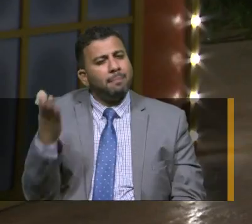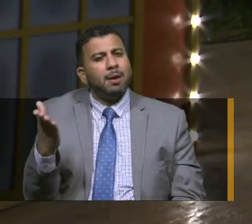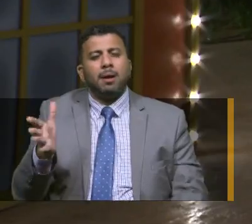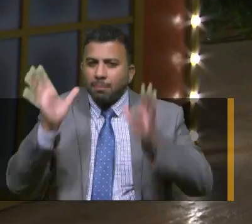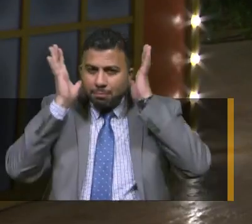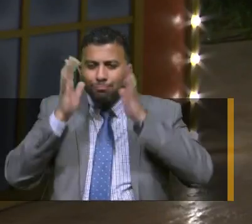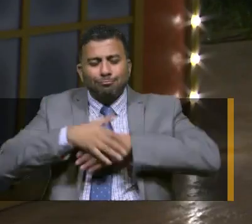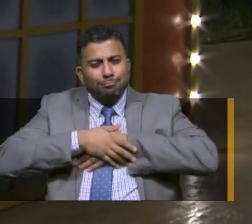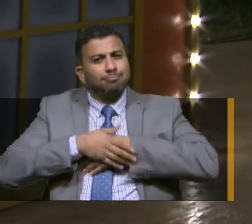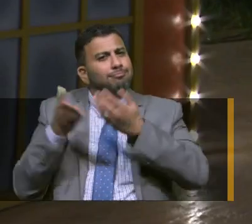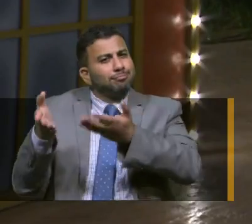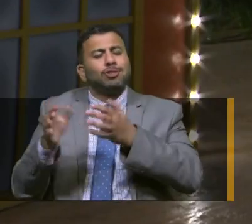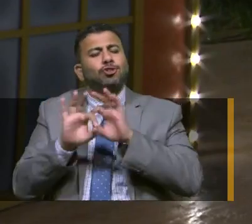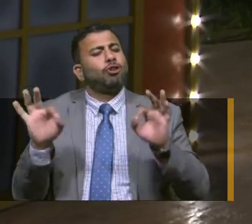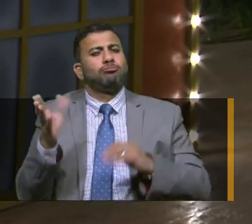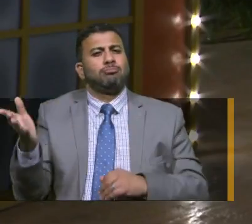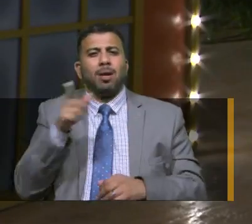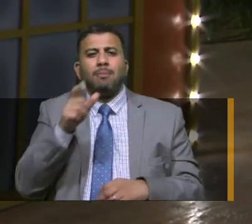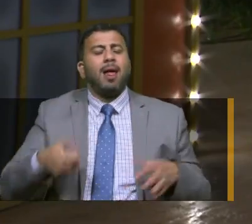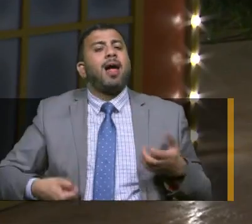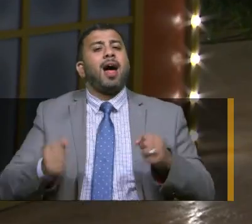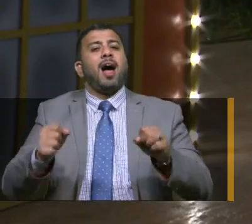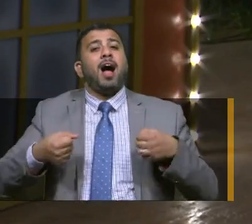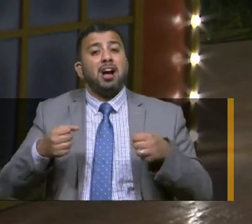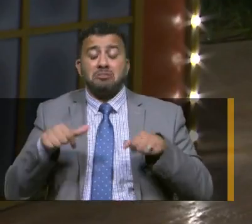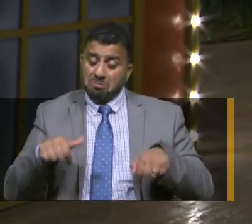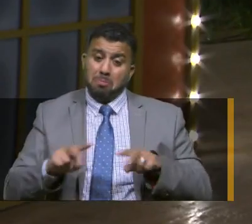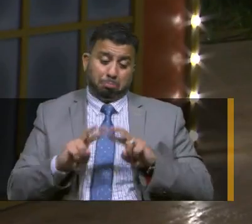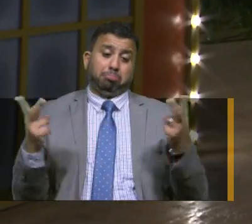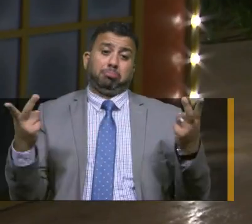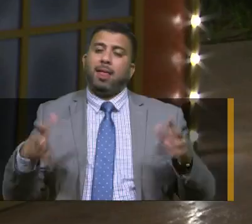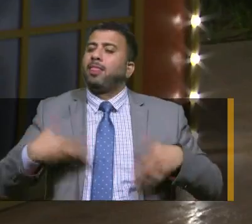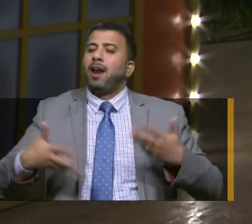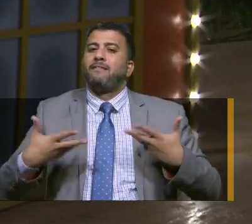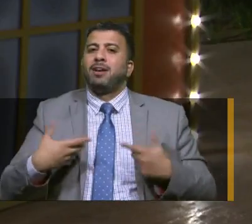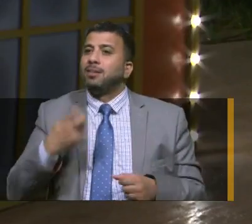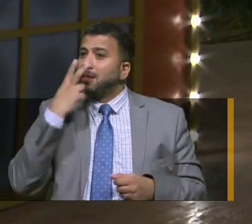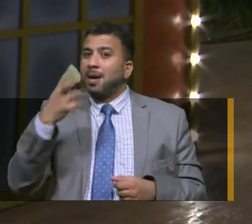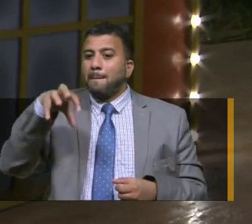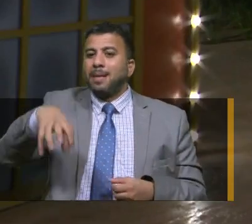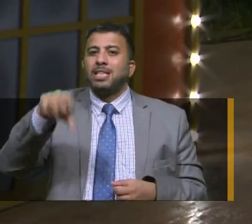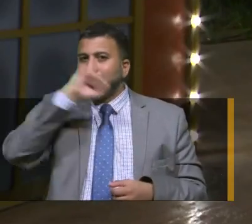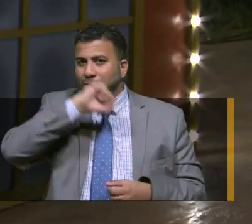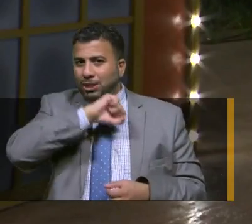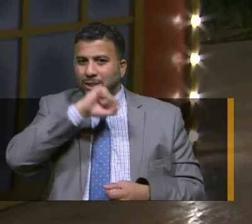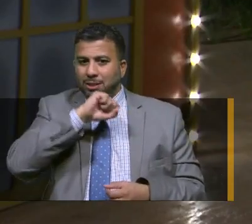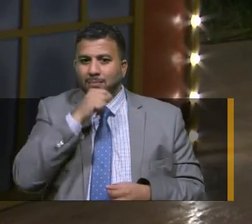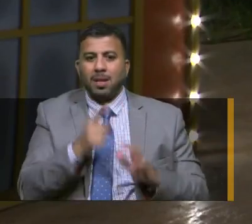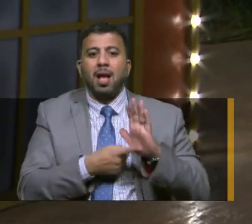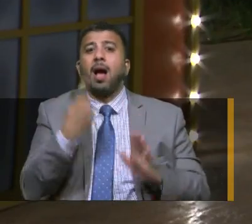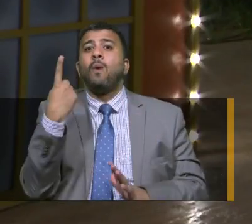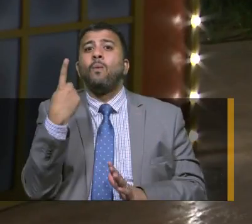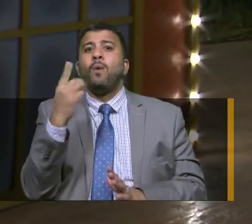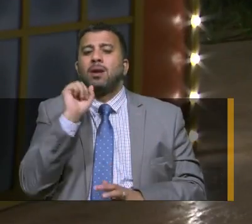والمساجد متوفرة. الحديقة اليوم تعتبر نقلة نوعية في عالم الترفيه لمدينة الشارقة والأول على